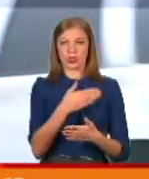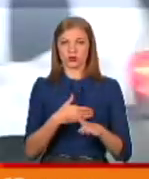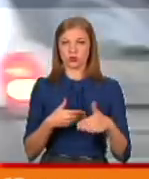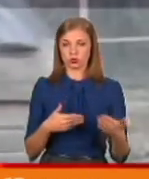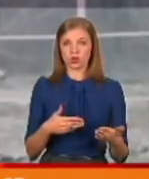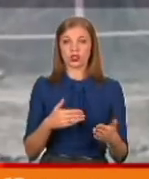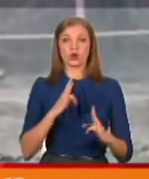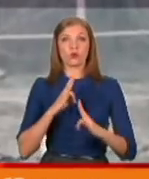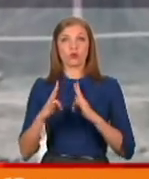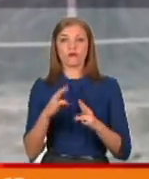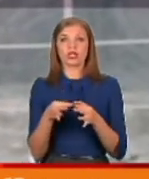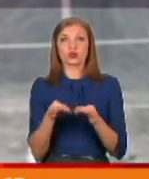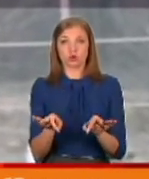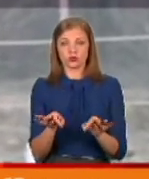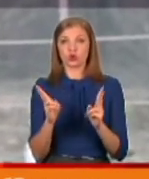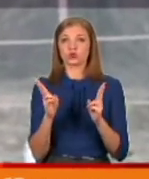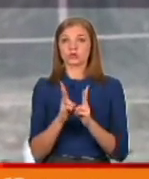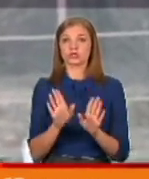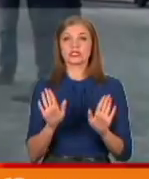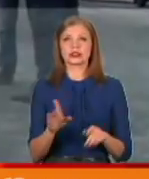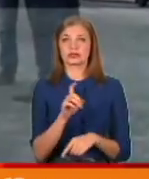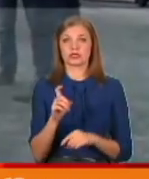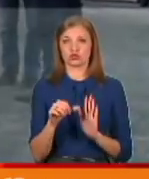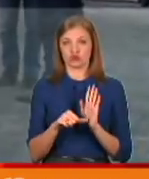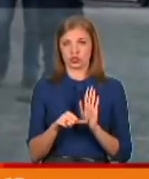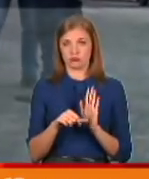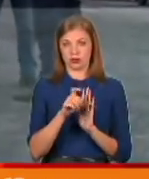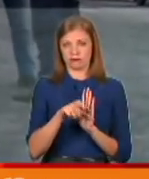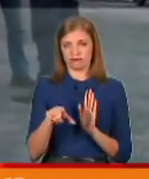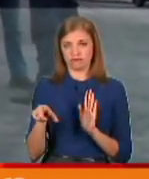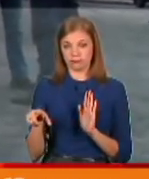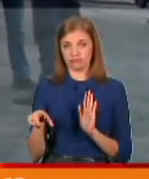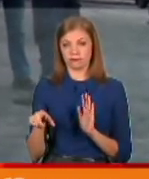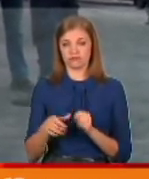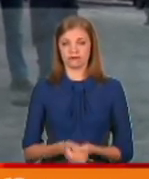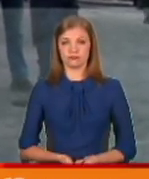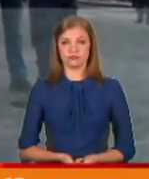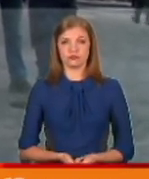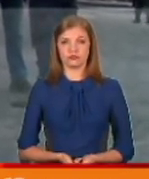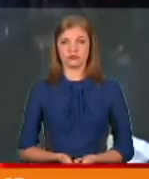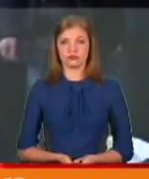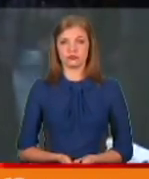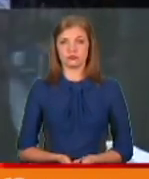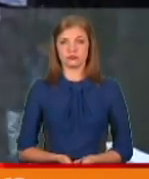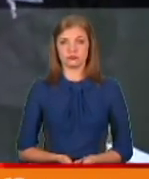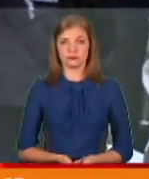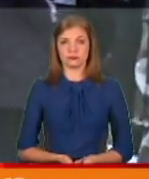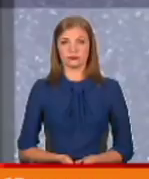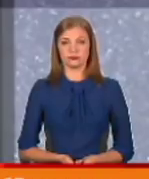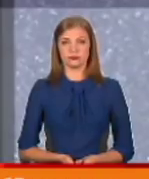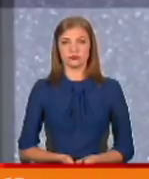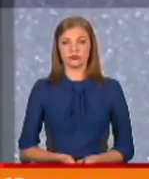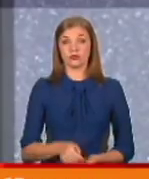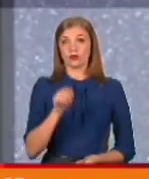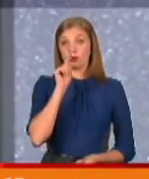сторони, бойовики дозволили зустрітися лише із 6 нашими бранцями в окупованому Донецьку.